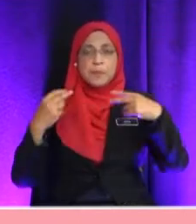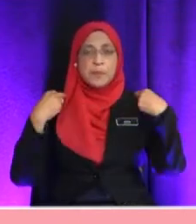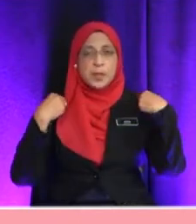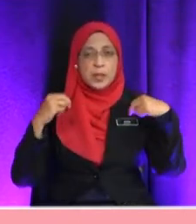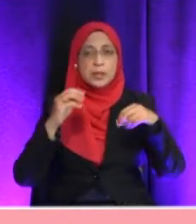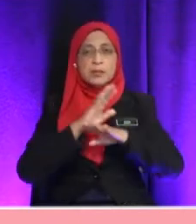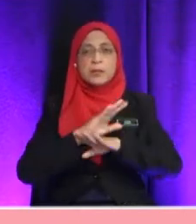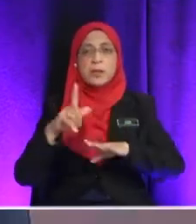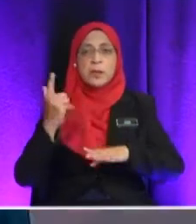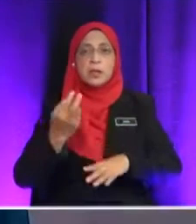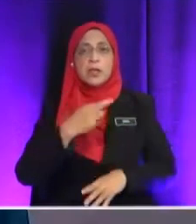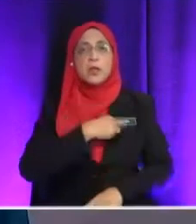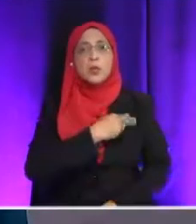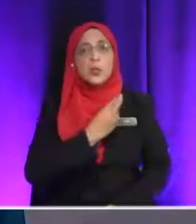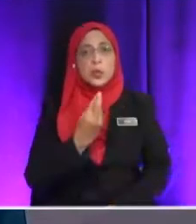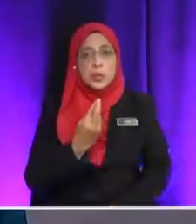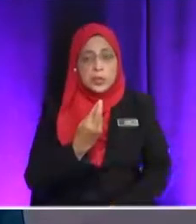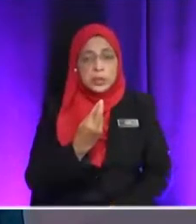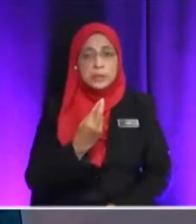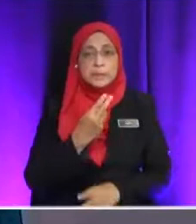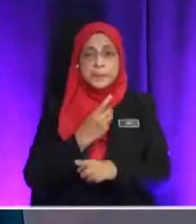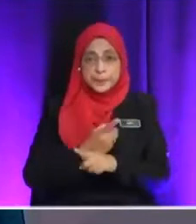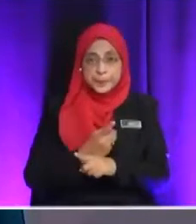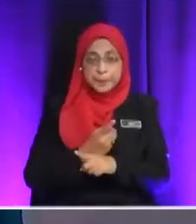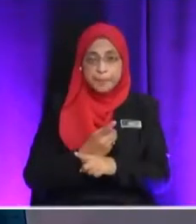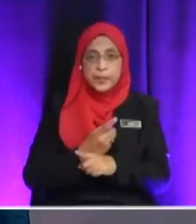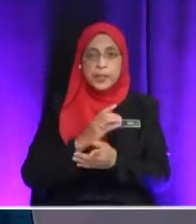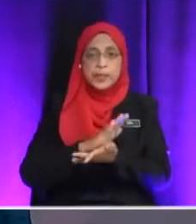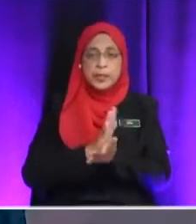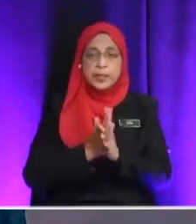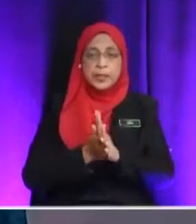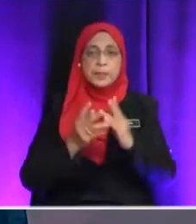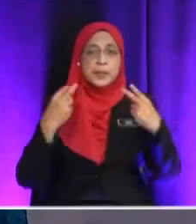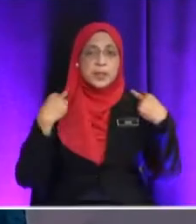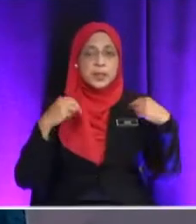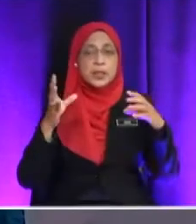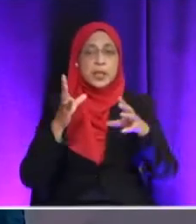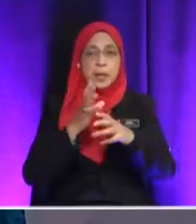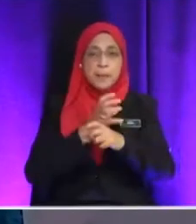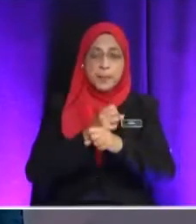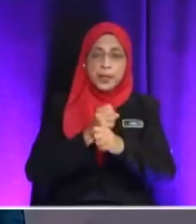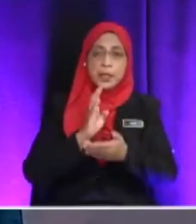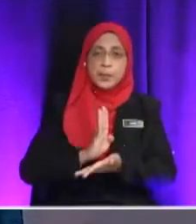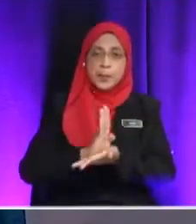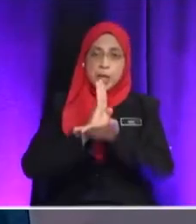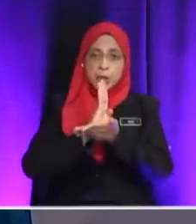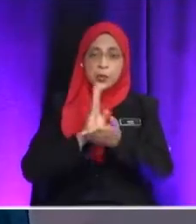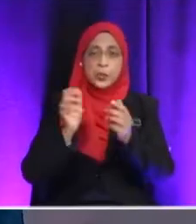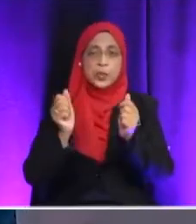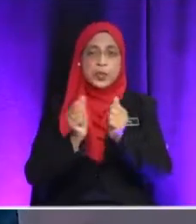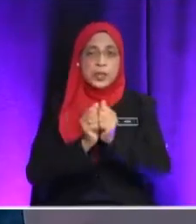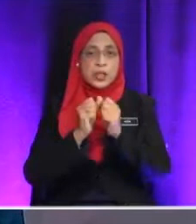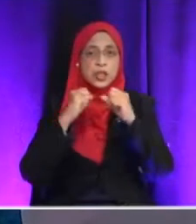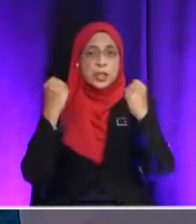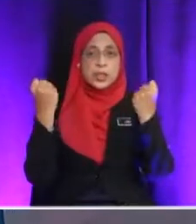Puji tidaklah menanggung kerugian yang terus bye penjagaannya itu dapat dididik dibantu dengan syari'at